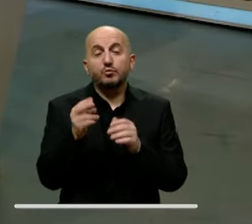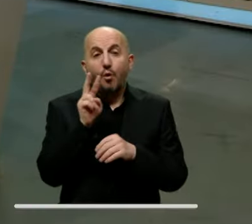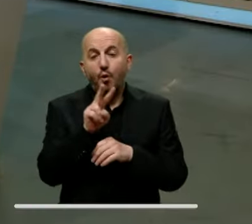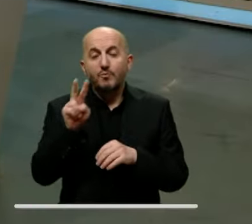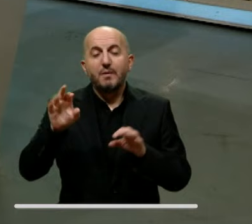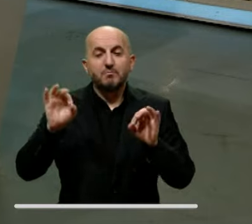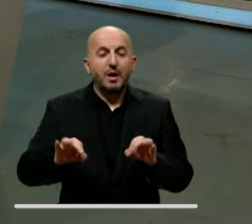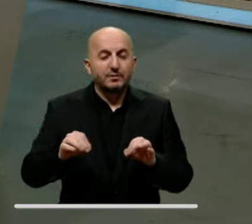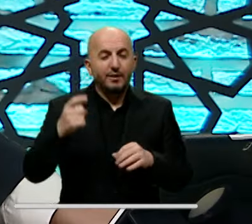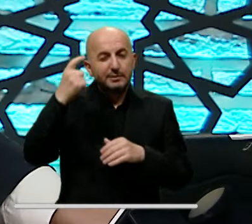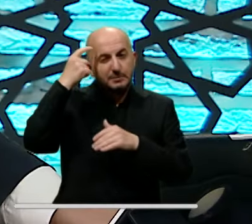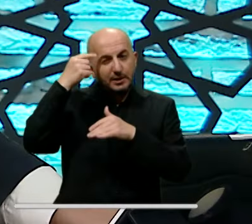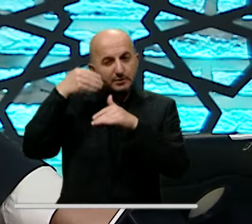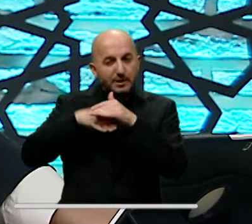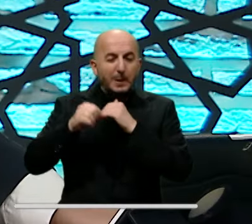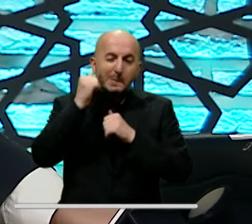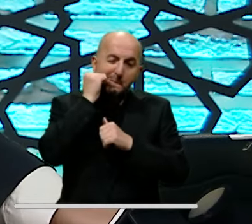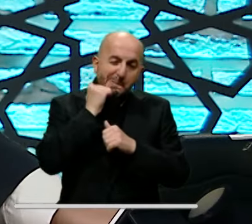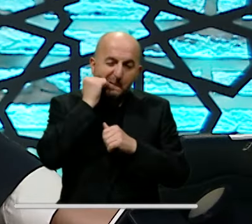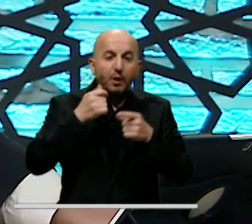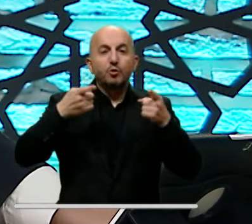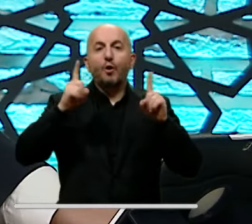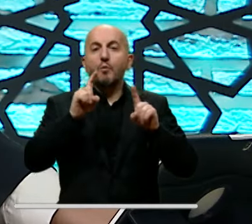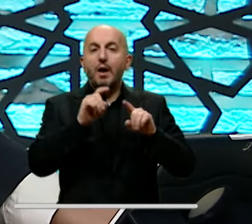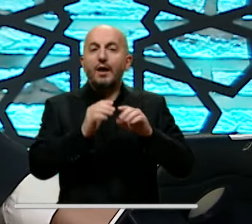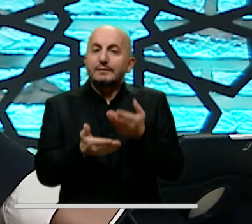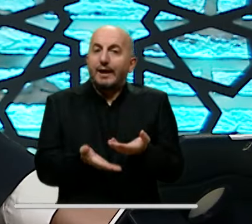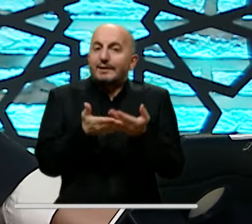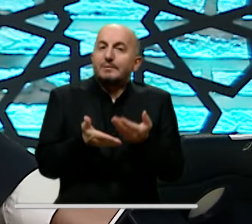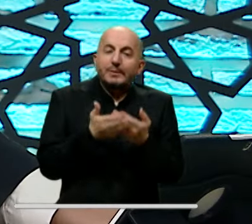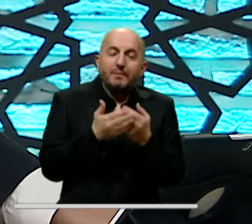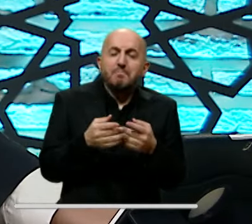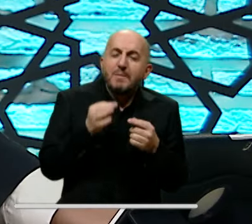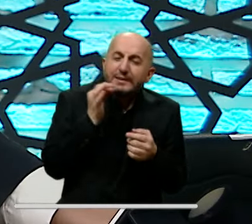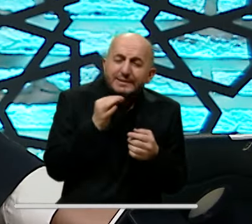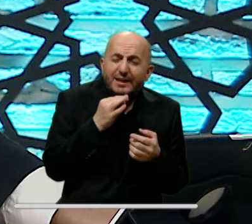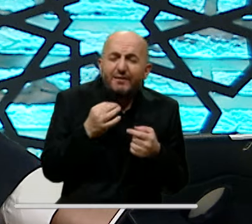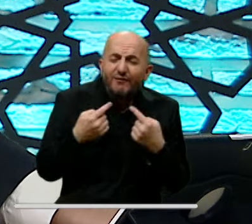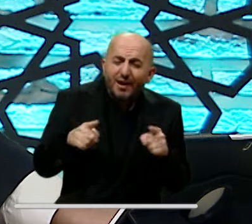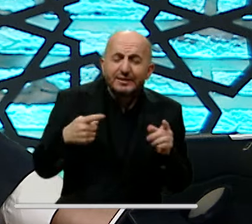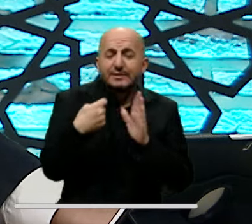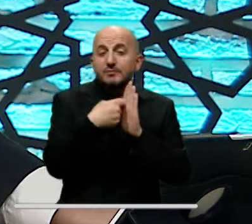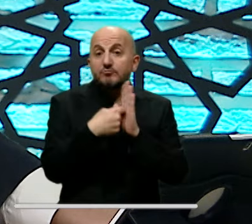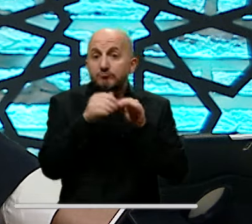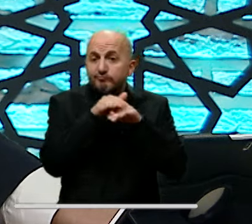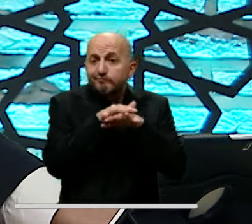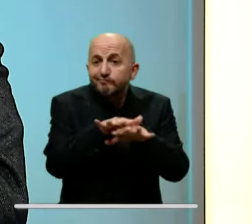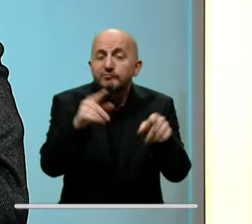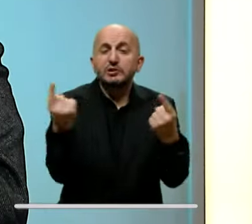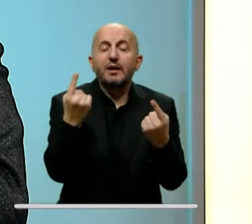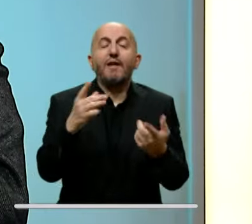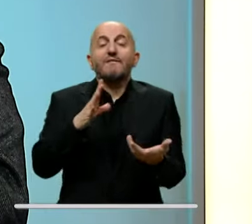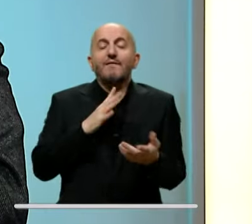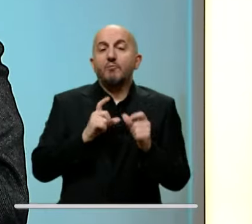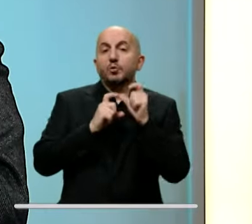başladık hocam bilinçaltı temizliği tövbe terapisi ve benzeri farklı İsimlerde çokça yaygın şeyler var iram